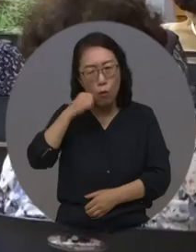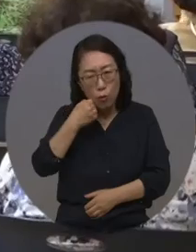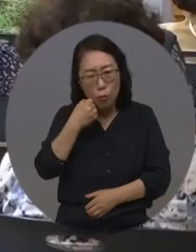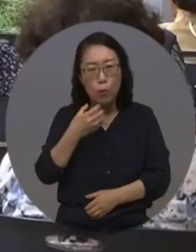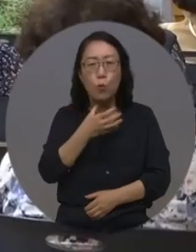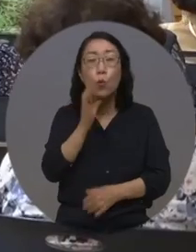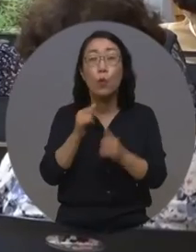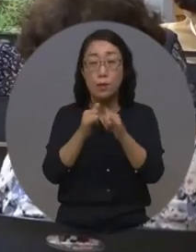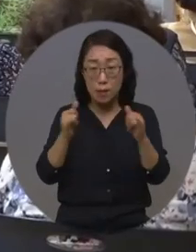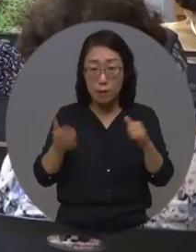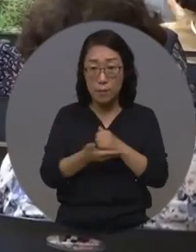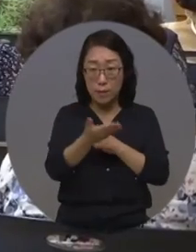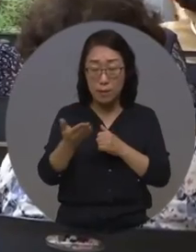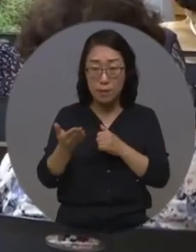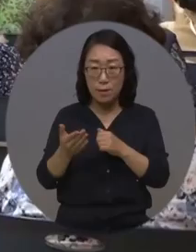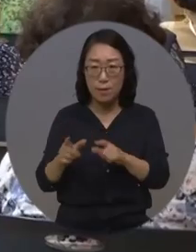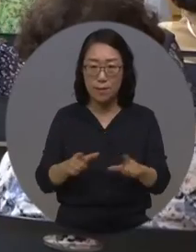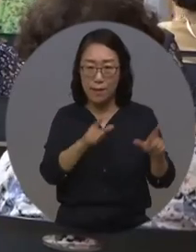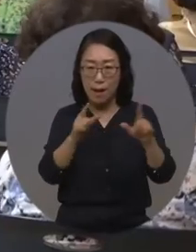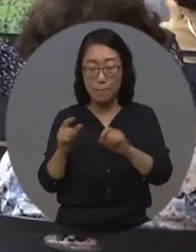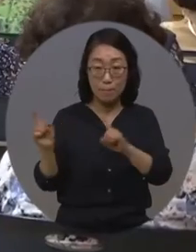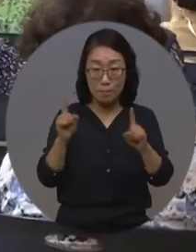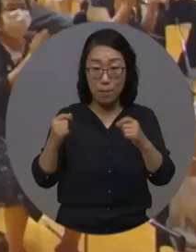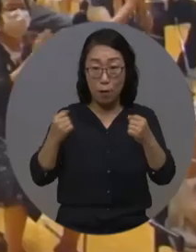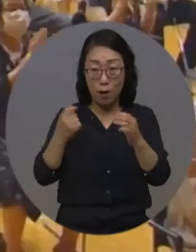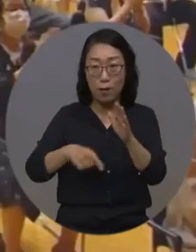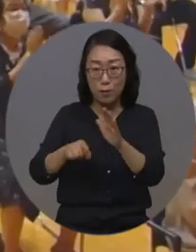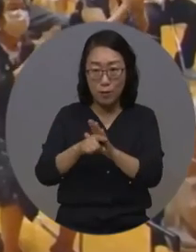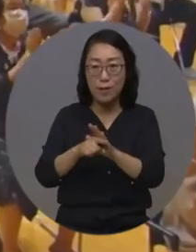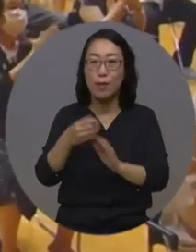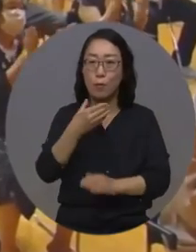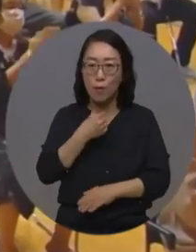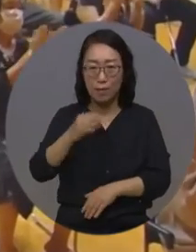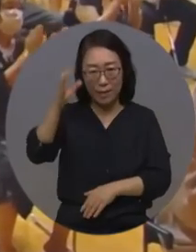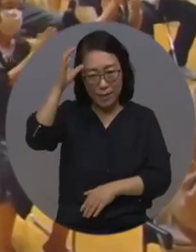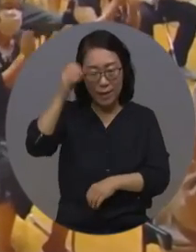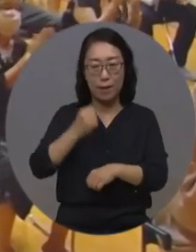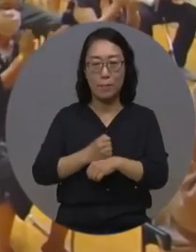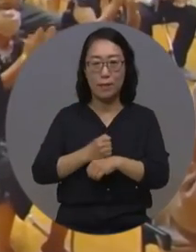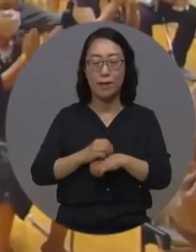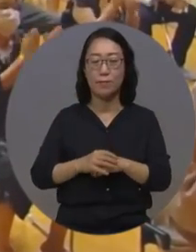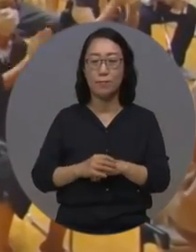어르신들이 건강한 일상을 되찾을 수 있기를 기대합니다. 복지TV 뉴스 조은빈입니다.